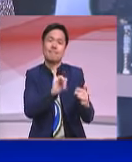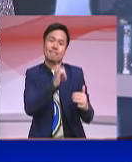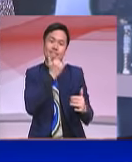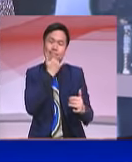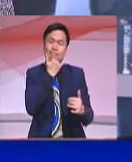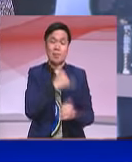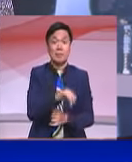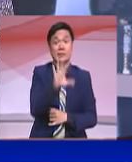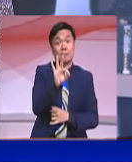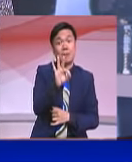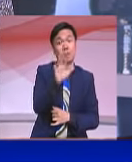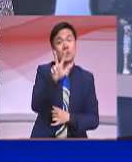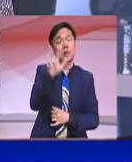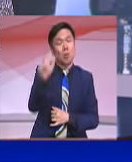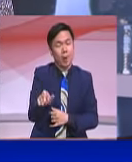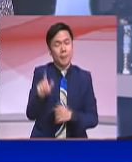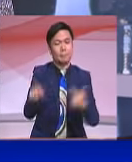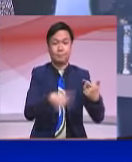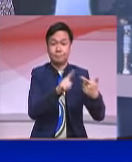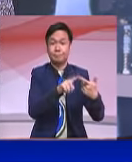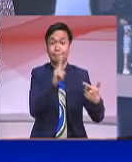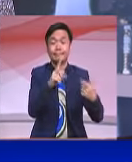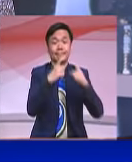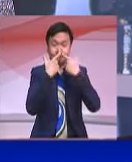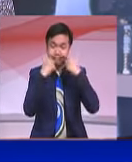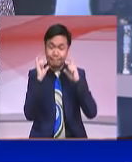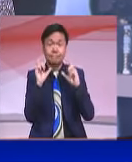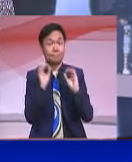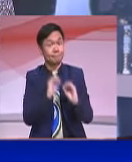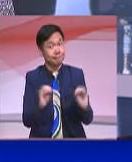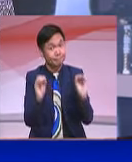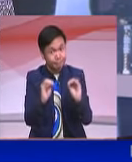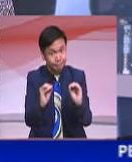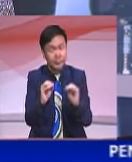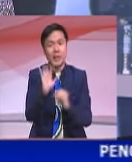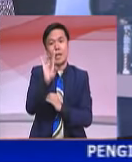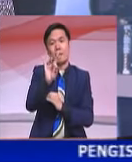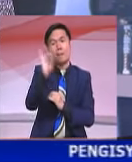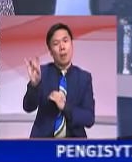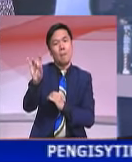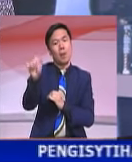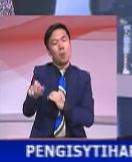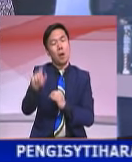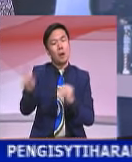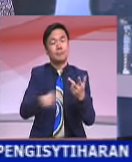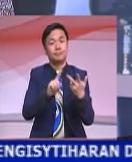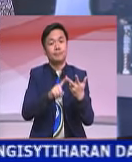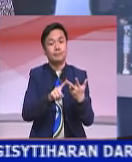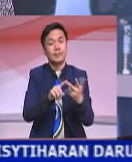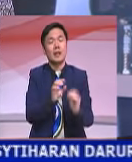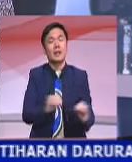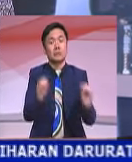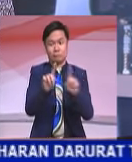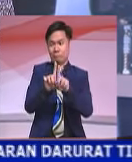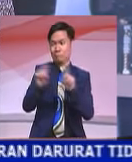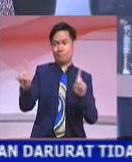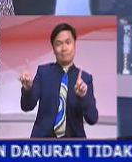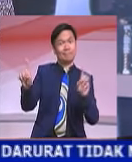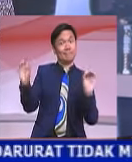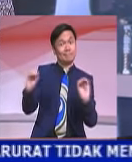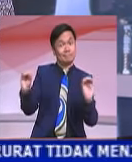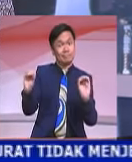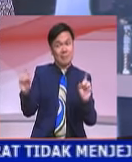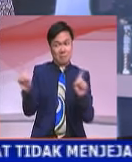iaitu 93 kes diikuti tidak memakai pelitup separuh muka 88 kes dan tiada penjarakan